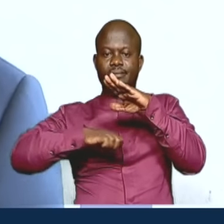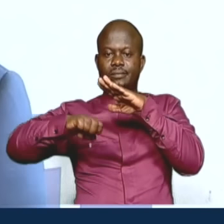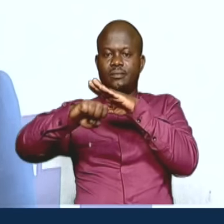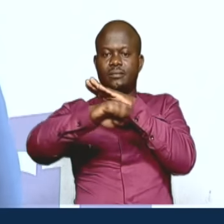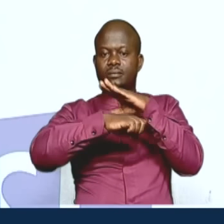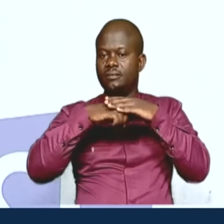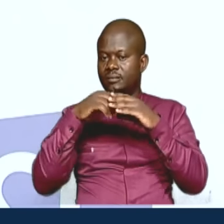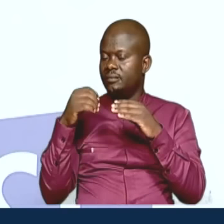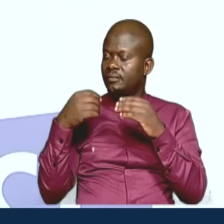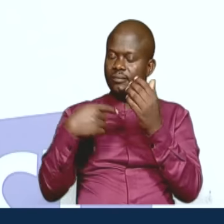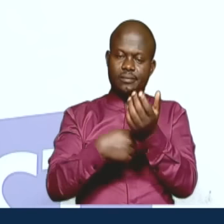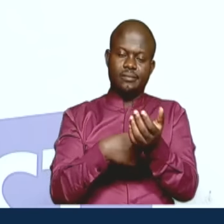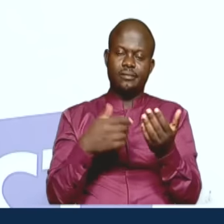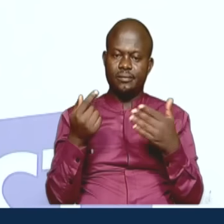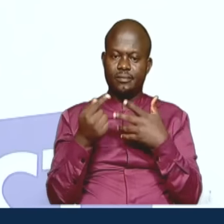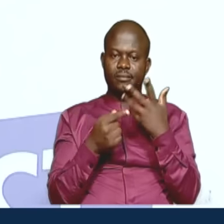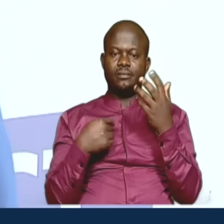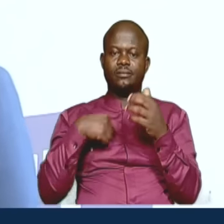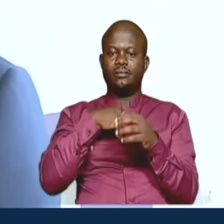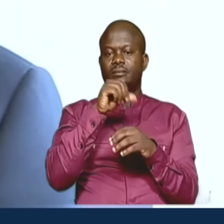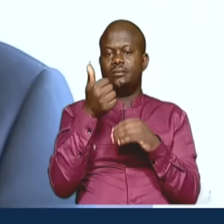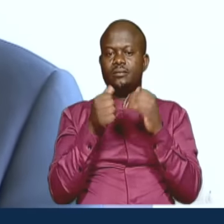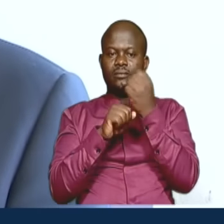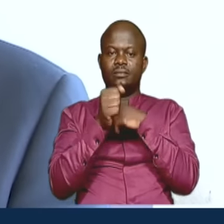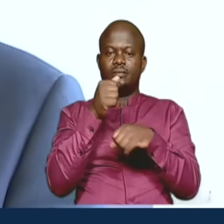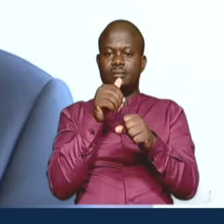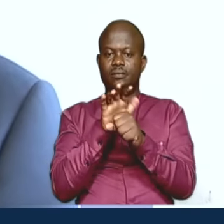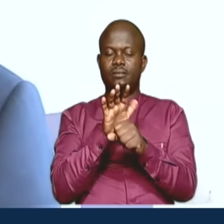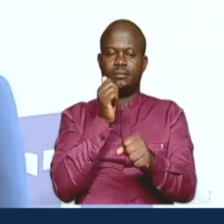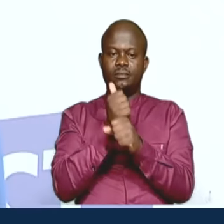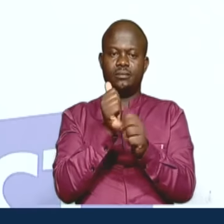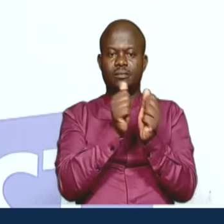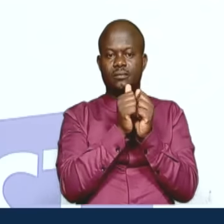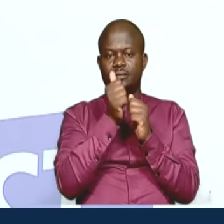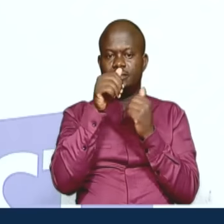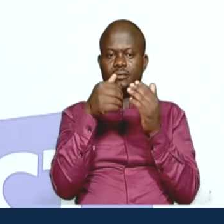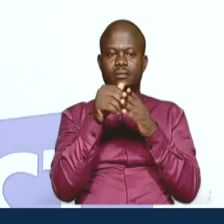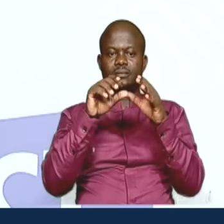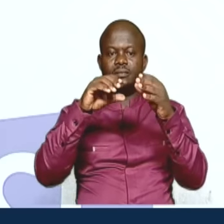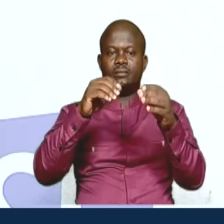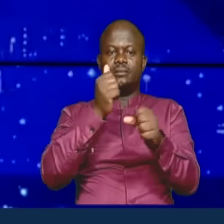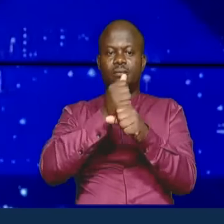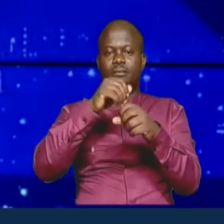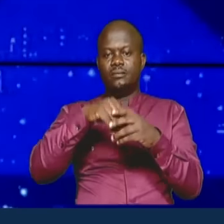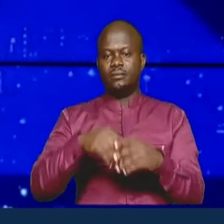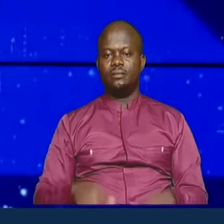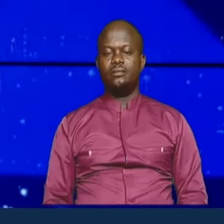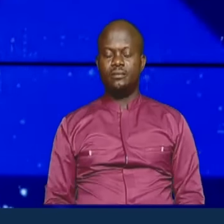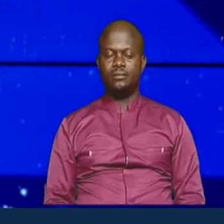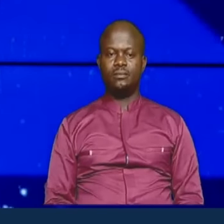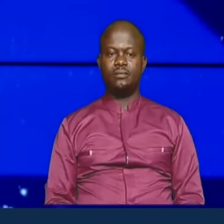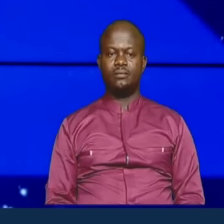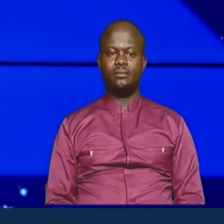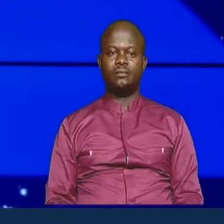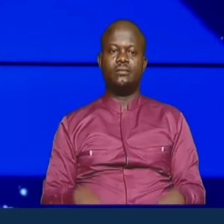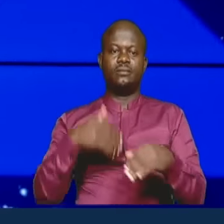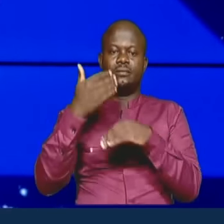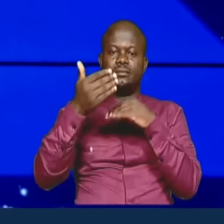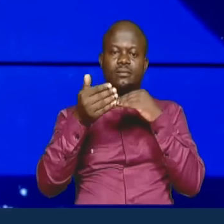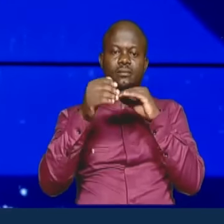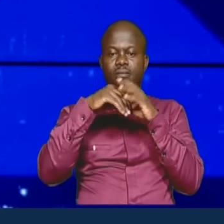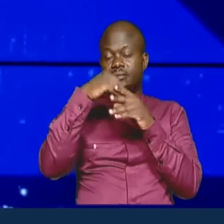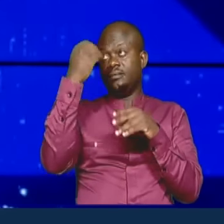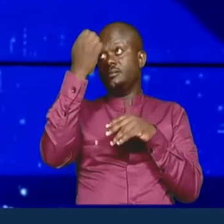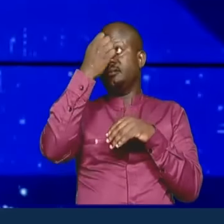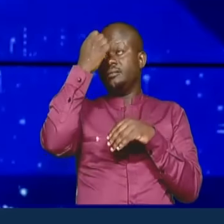ari mu buvuzi dufite ibindi bikorwa byinshi tuzadukorana na community dukoreramo hanyuma rero ku mugabane